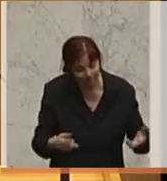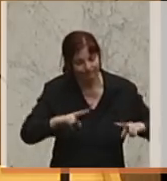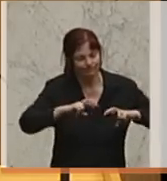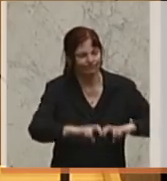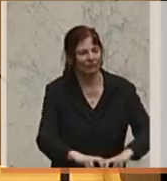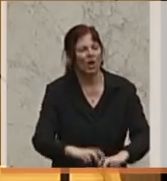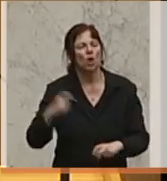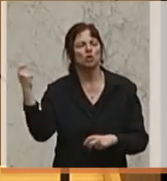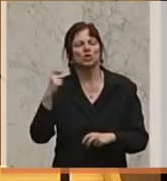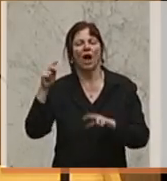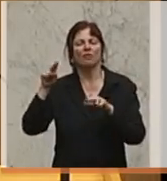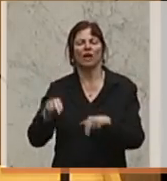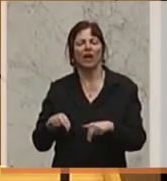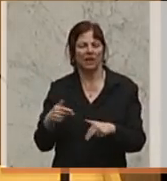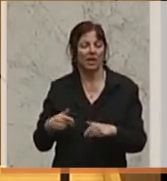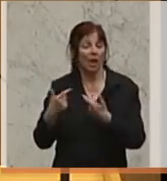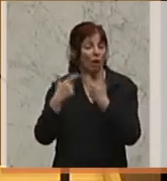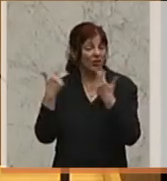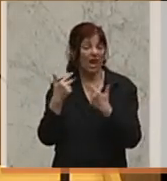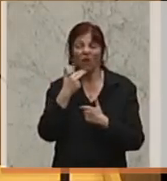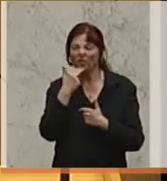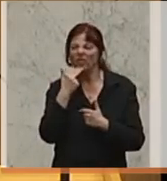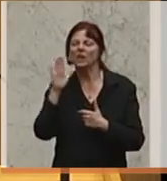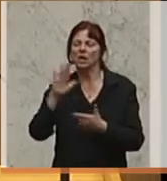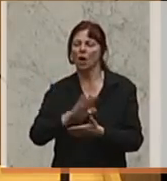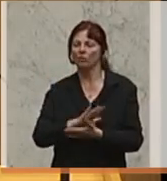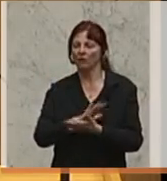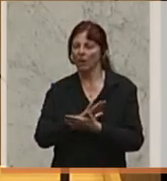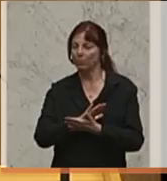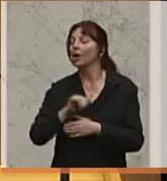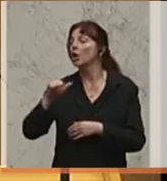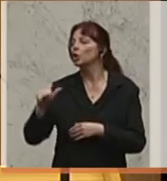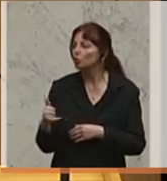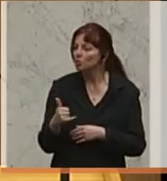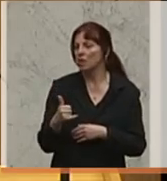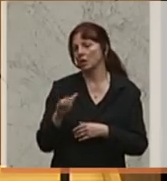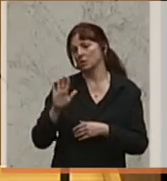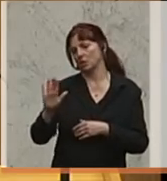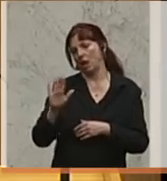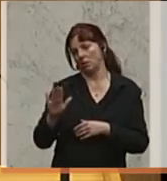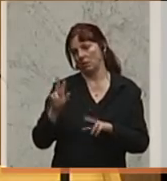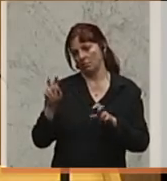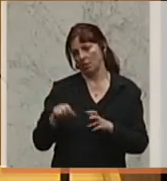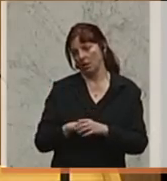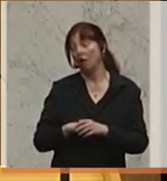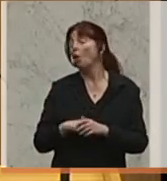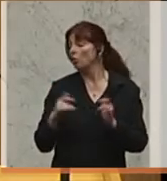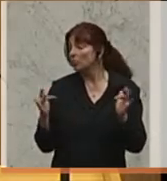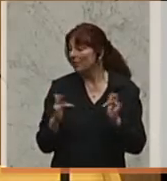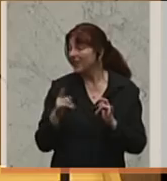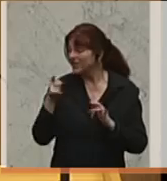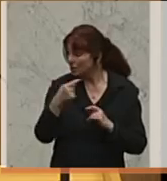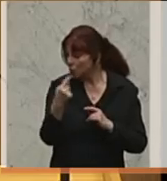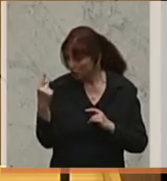ÖVP, die obliegt bitte der Justiz. Und im Gegensatz zu Ihnen habe ich sehr wohl Vertrauen darauf, dass die